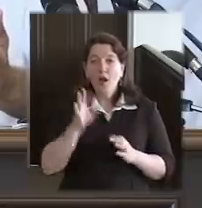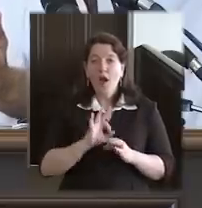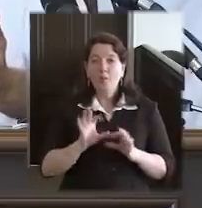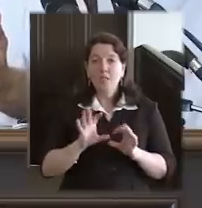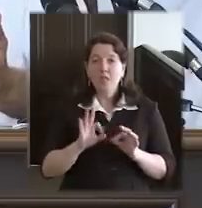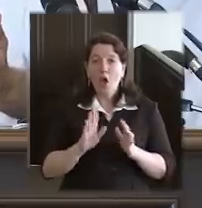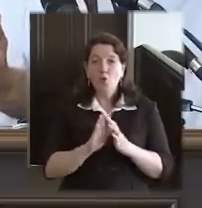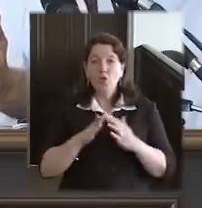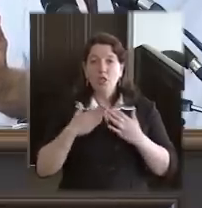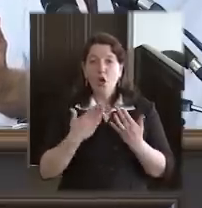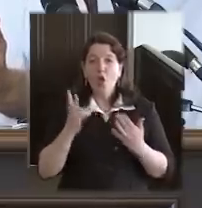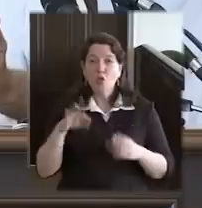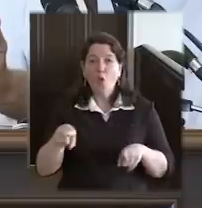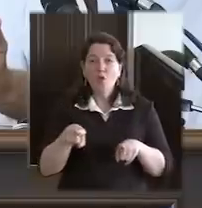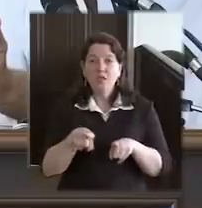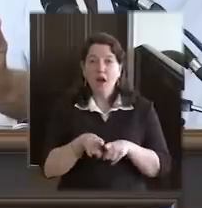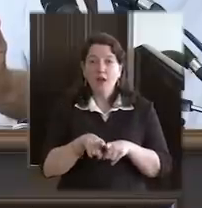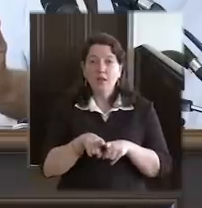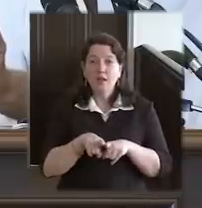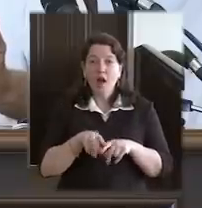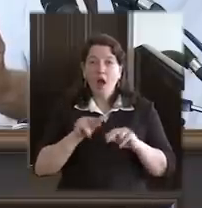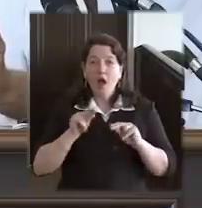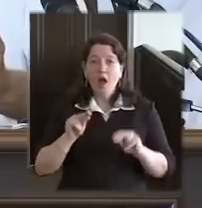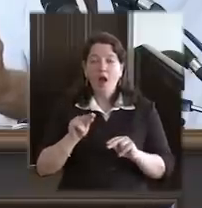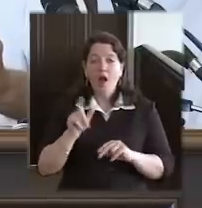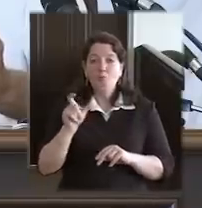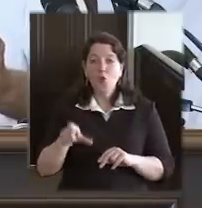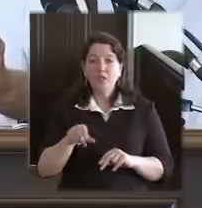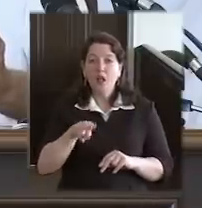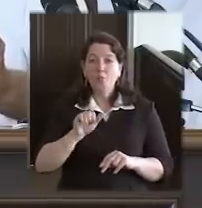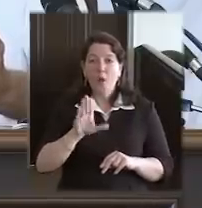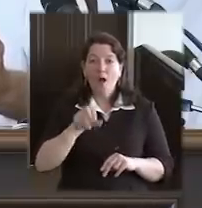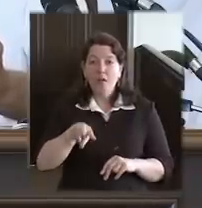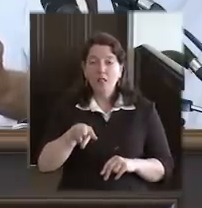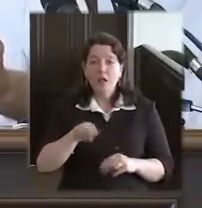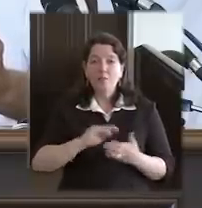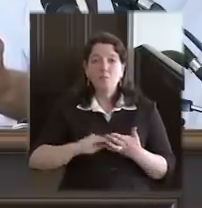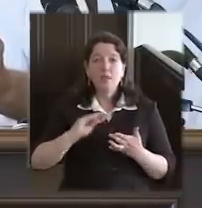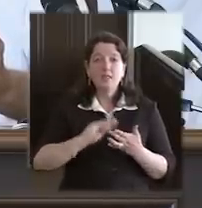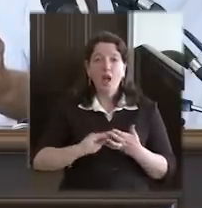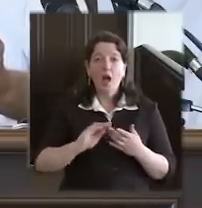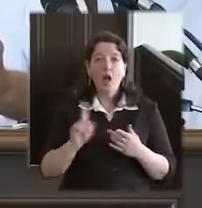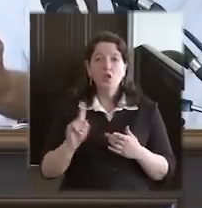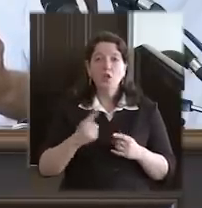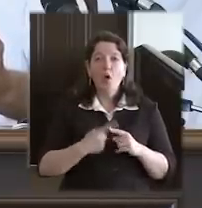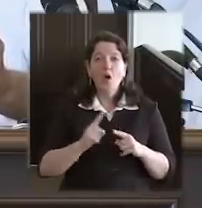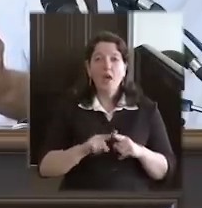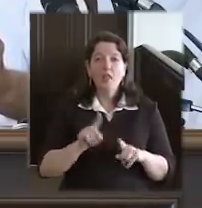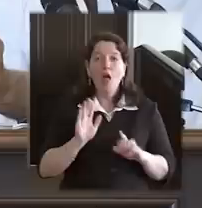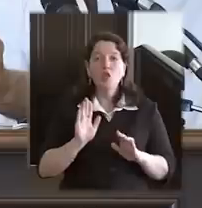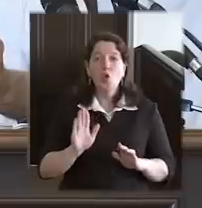богооткровенную, но которую, как апостол Павел писал, что это только